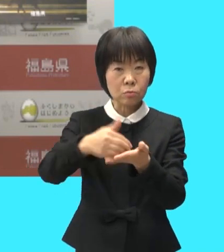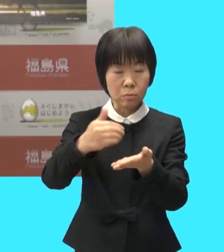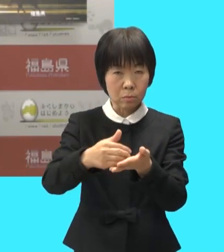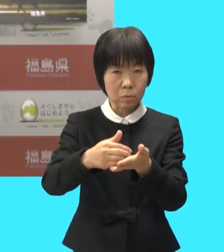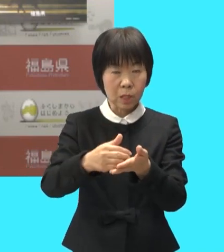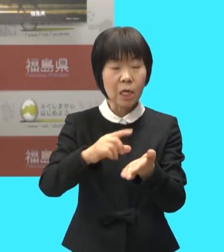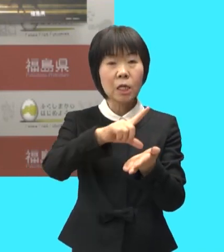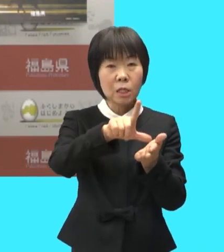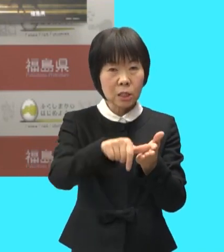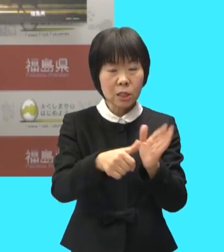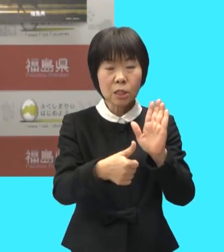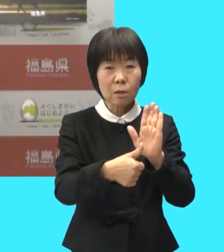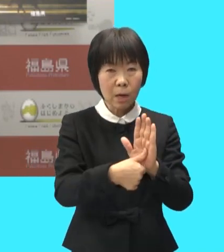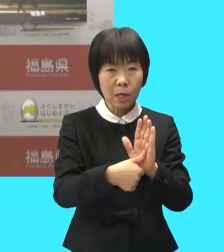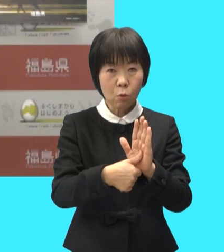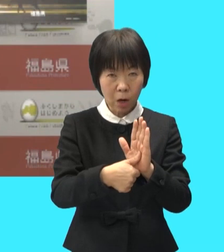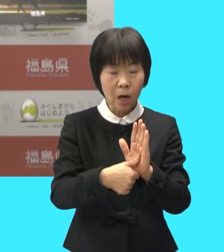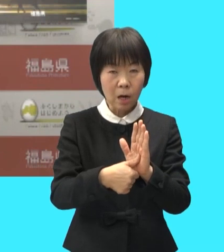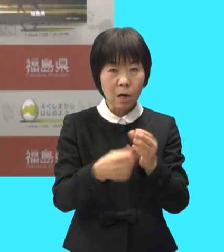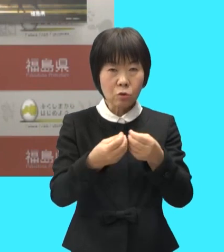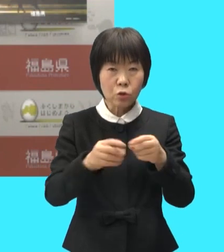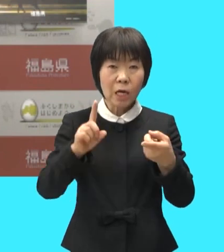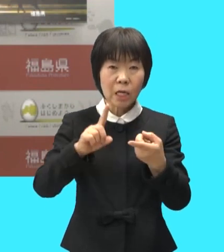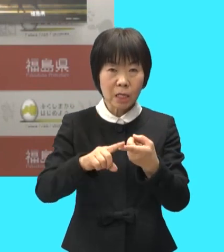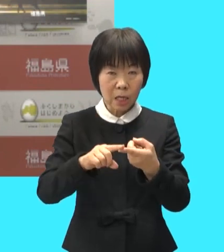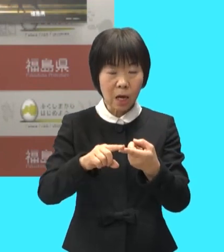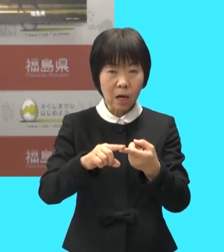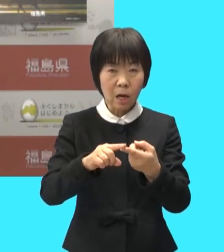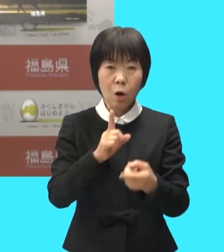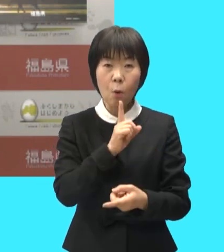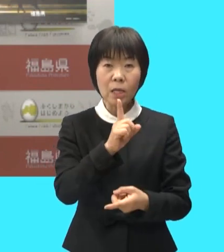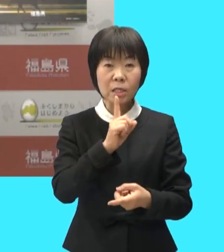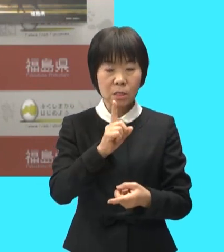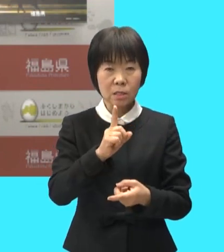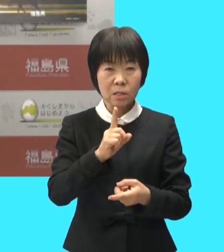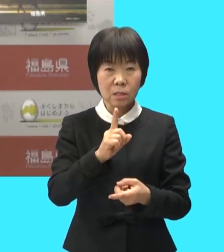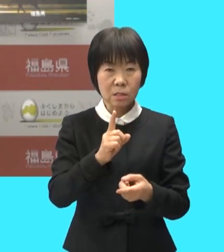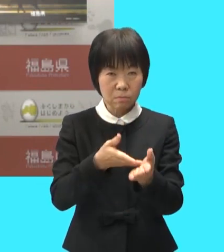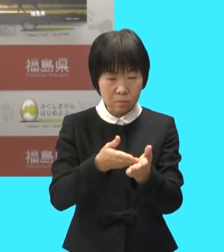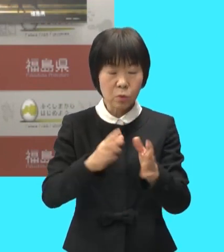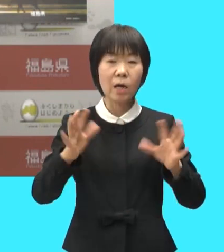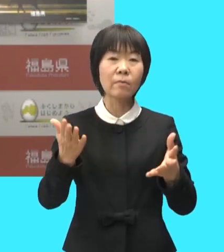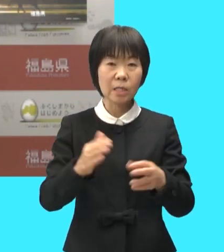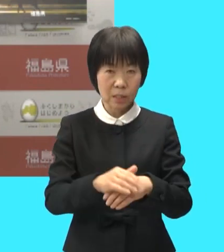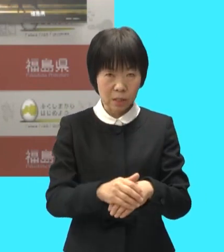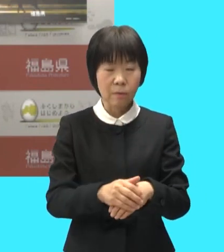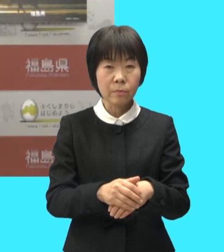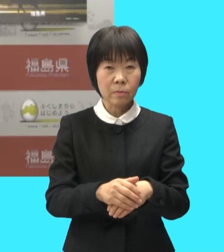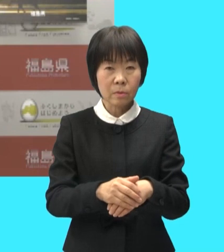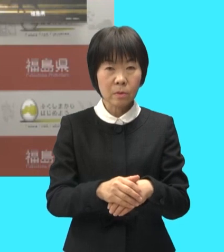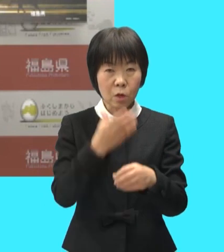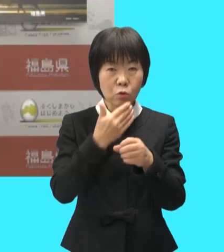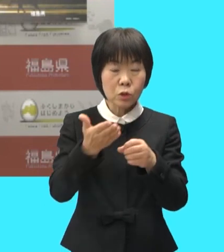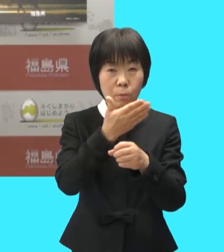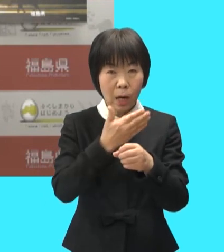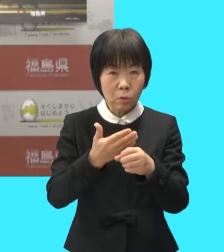とかですね、その何市町村通るとか、そういう具体的な言及はされて来られなかったと思いますが、その福島の